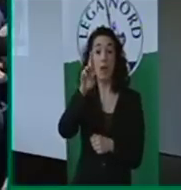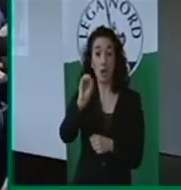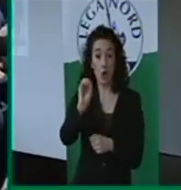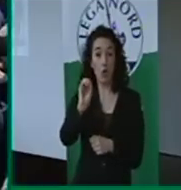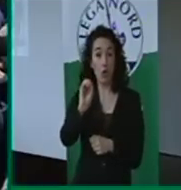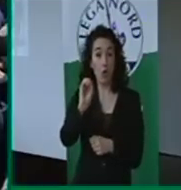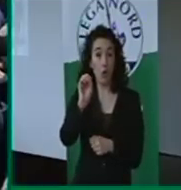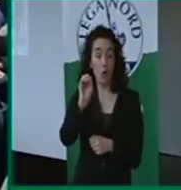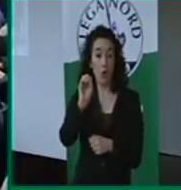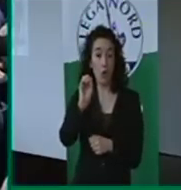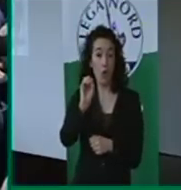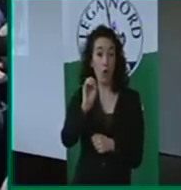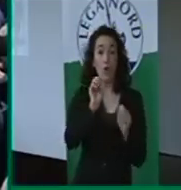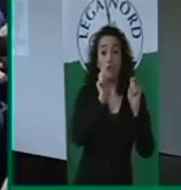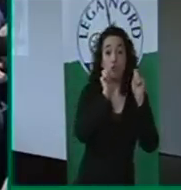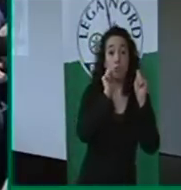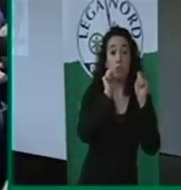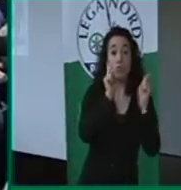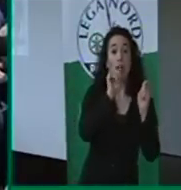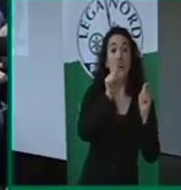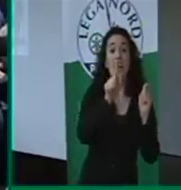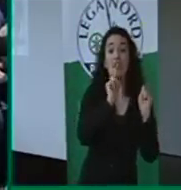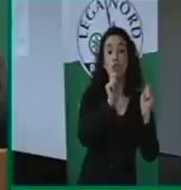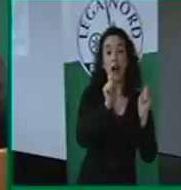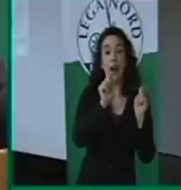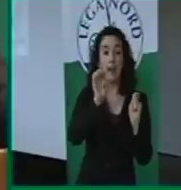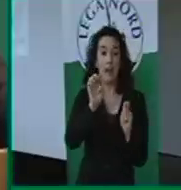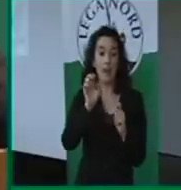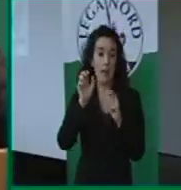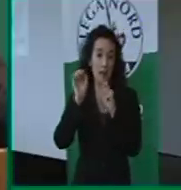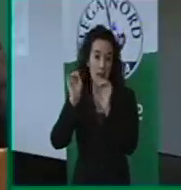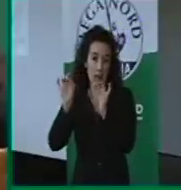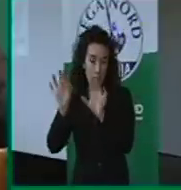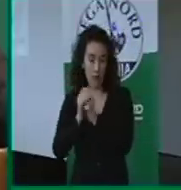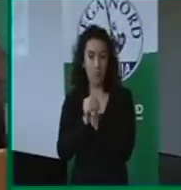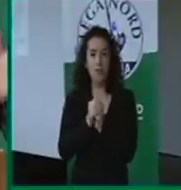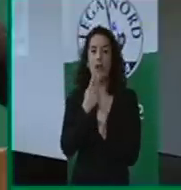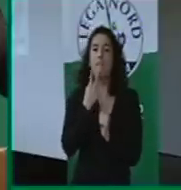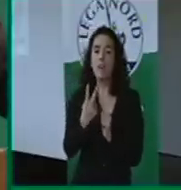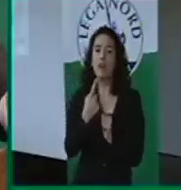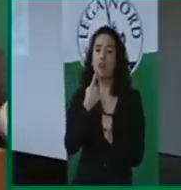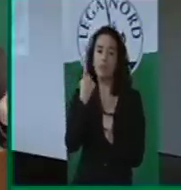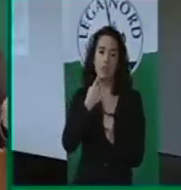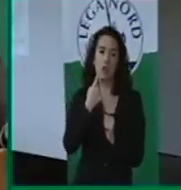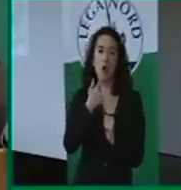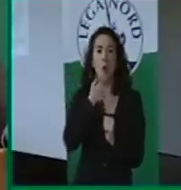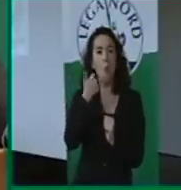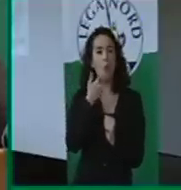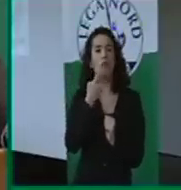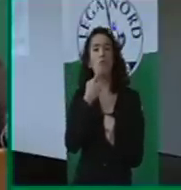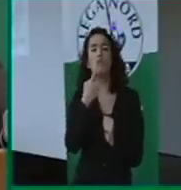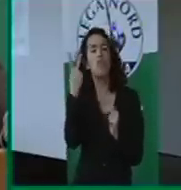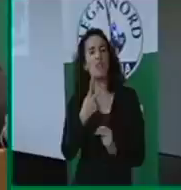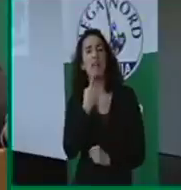fecero fecero due due cose però sono giornali considerati di nicchia poi che dicono ovviamente il falso perché in realtà quello che dice vero è Repubblica